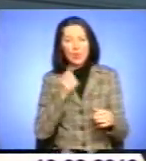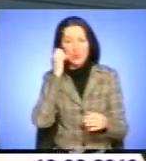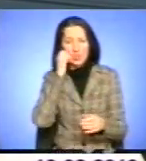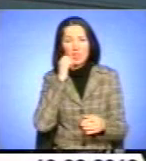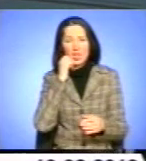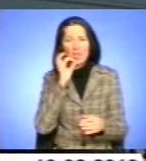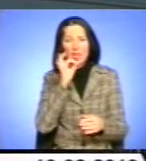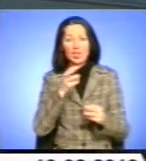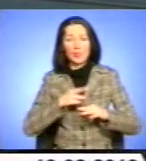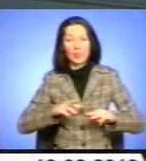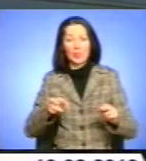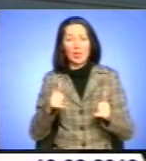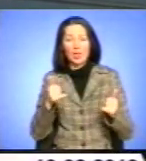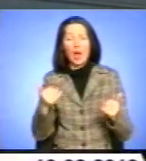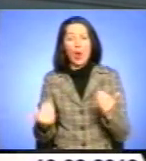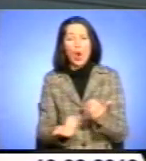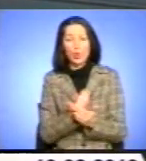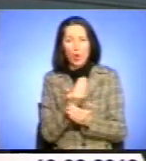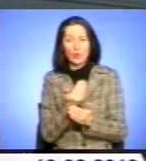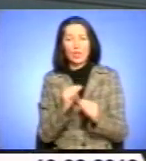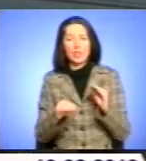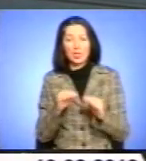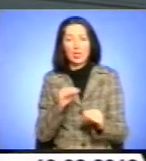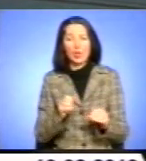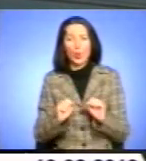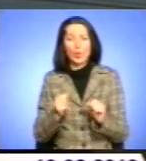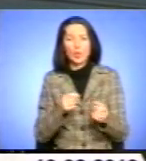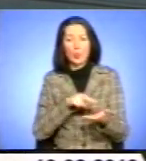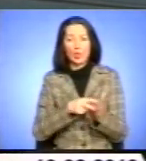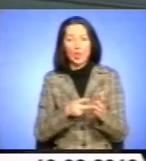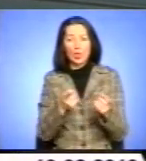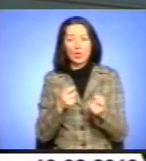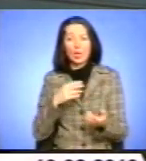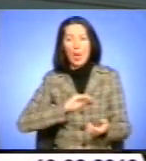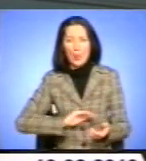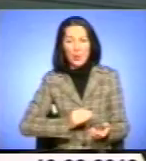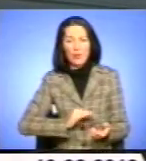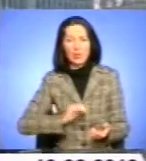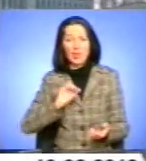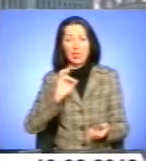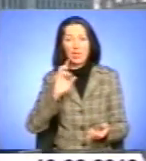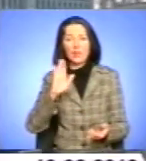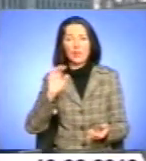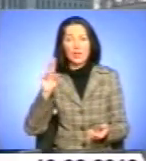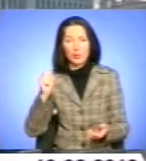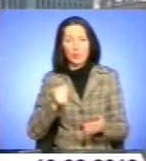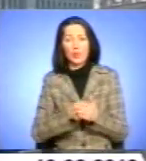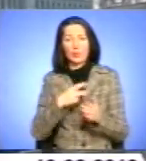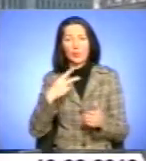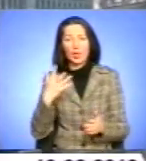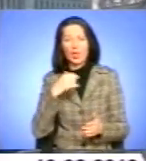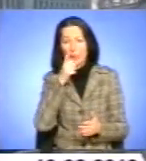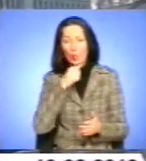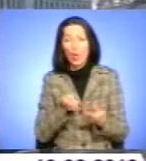міністр. Для оновлення рухомого складу уряд планує залучати і приватних інвесторів. До 2015 року за рахунок будівництва